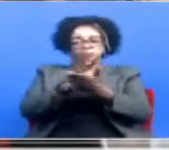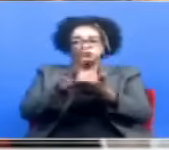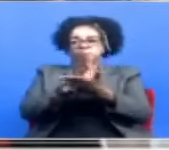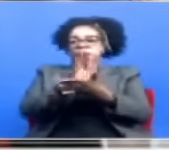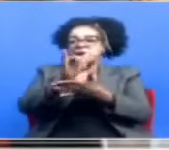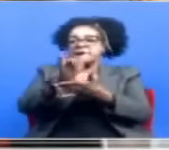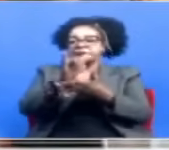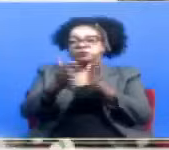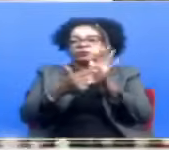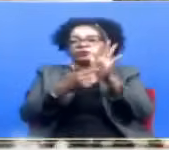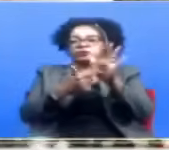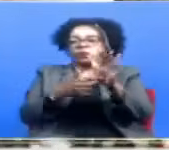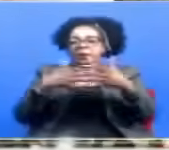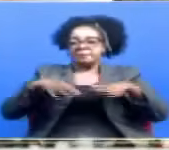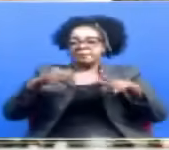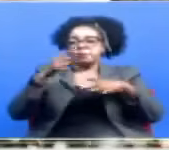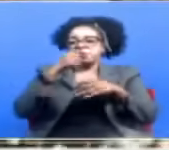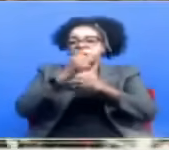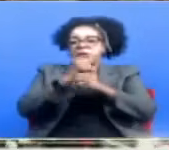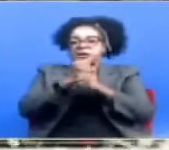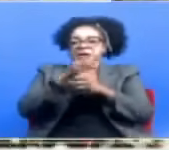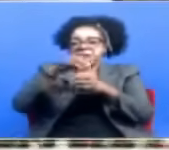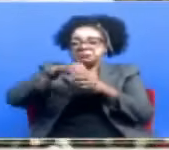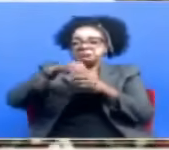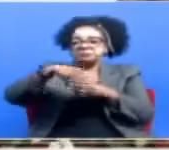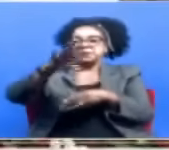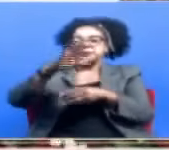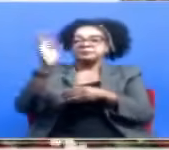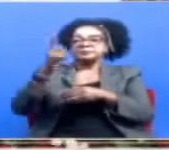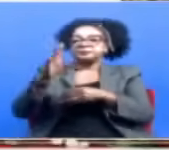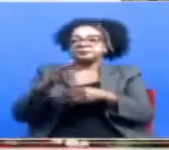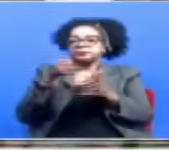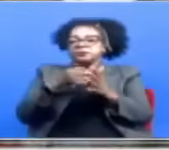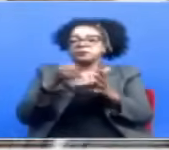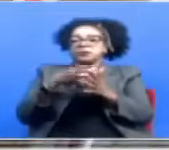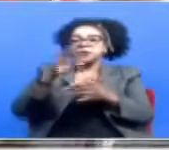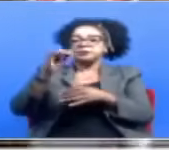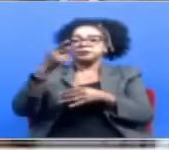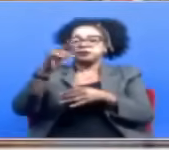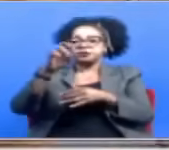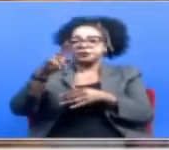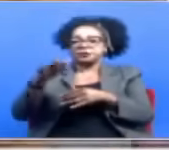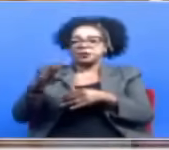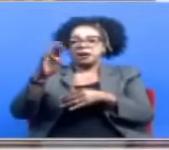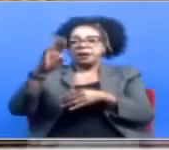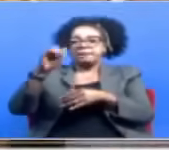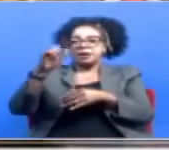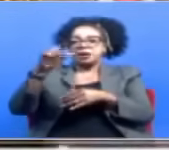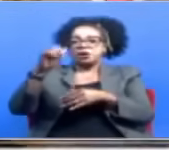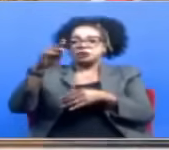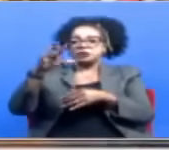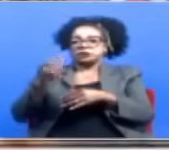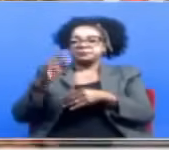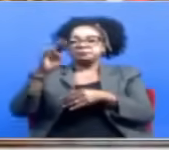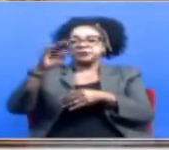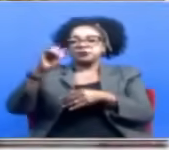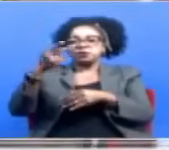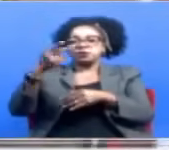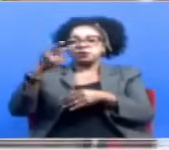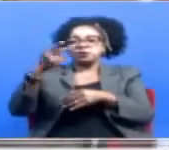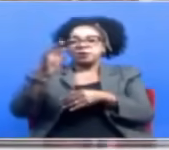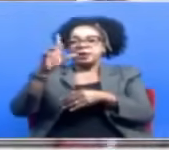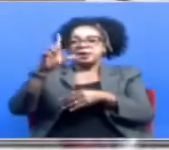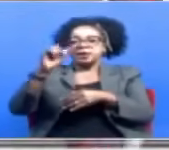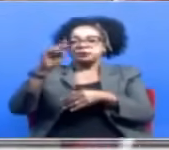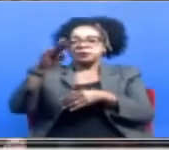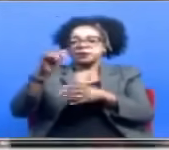pakubwa wandani wake. Mawaziri 9 wakiwemo Davis Chirchir, Penina Malonza, Ezekiel Machogu, Mithika Linturi na